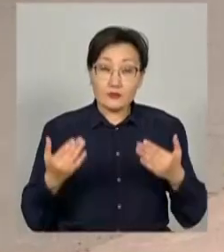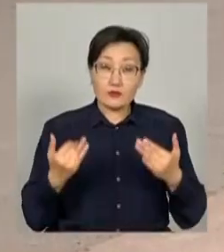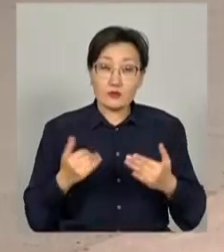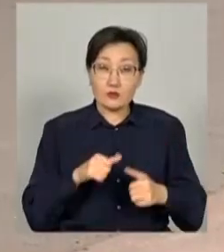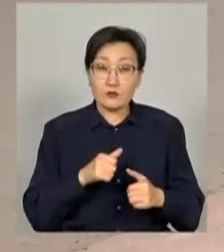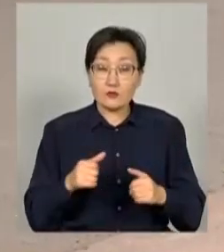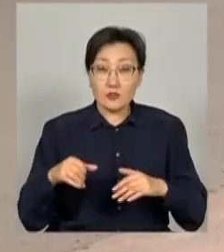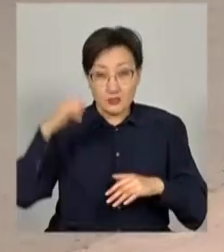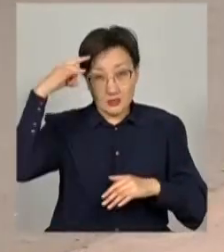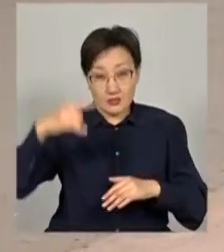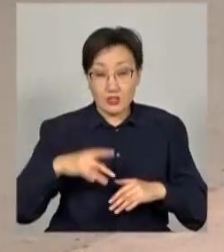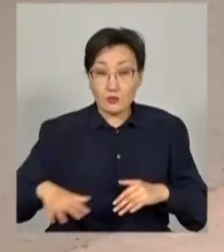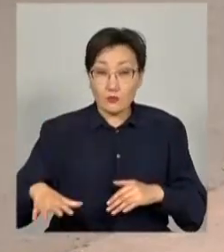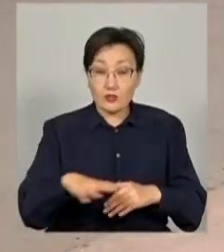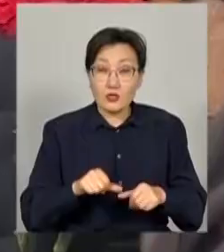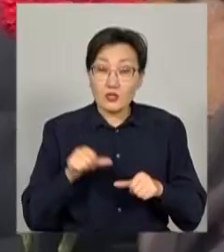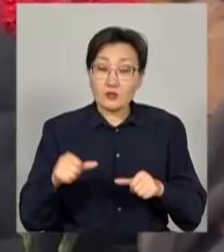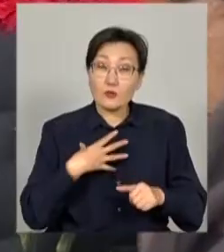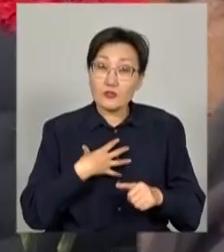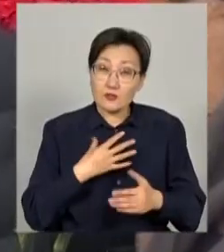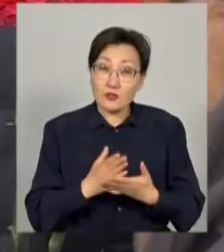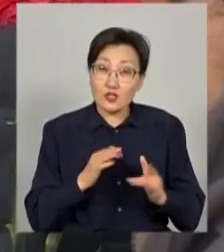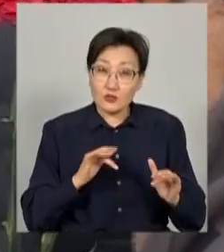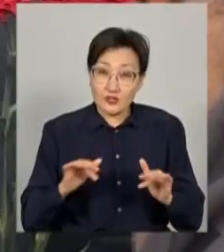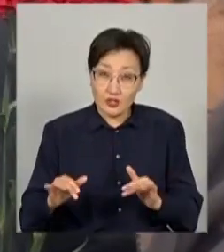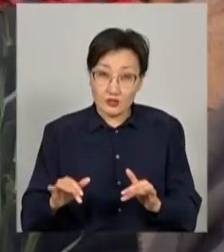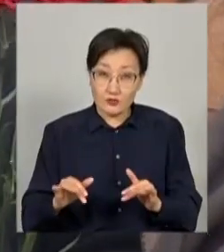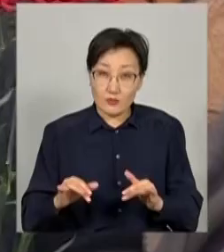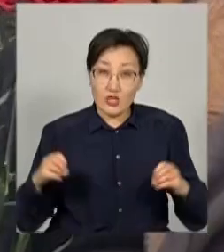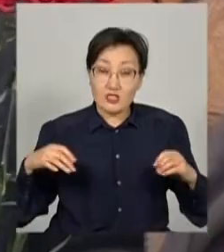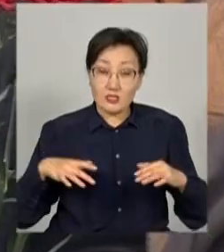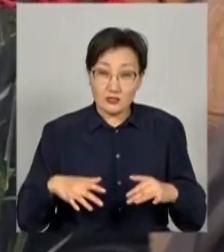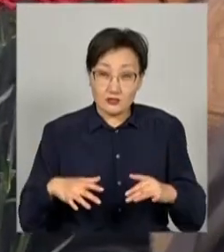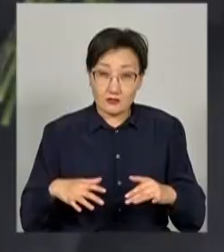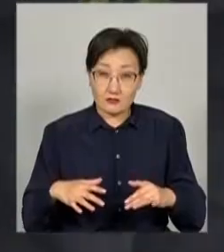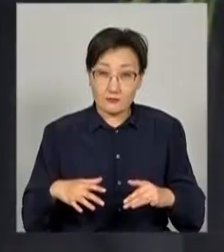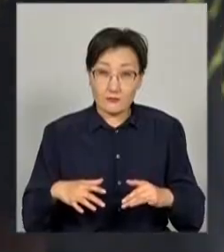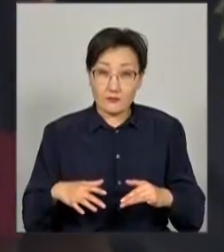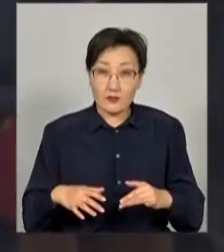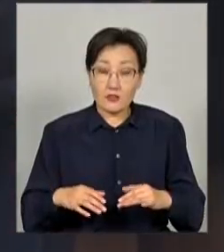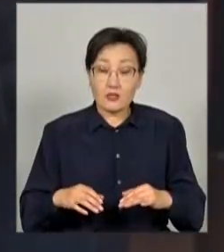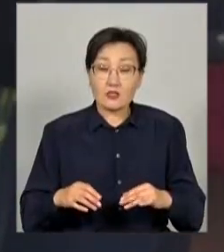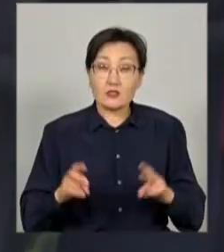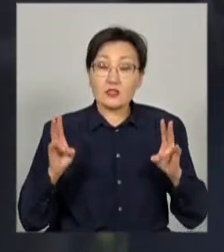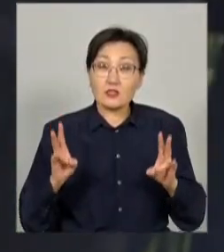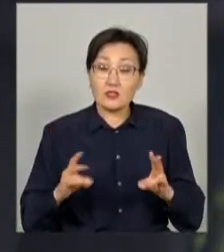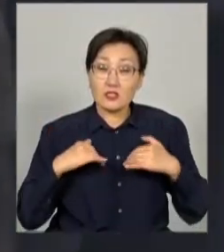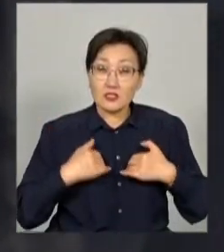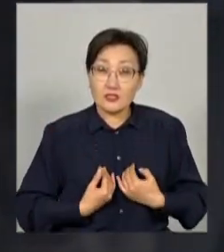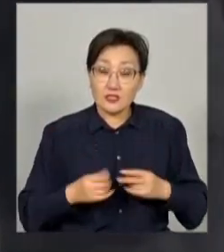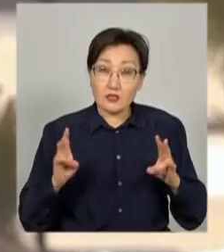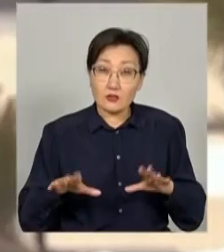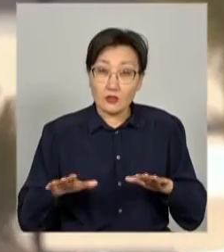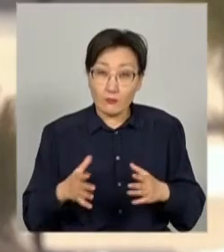еліміз үшін айрықша мәні бар іс-шараға жиналдық. Қасіретті қаңтардан бері